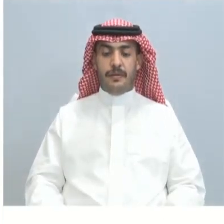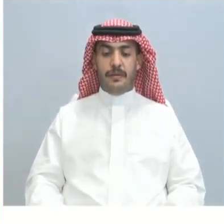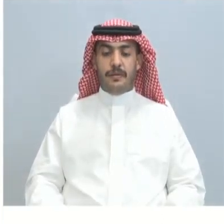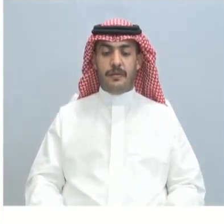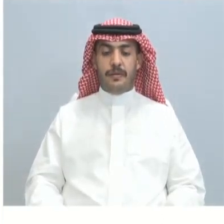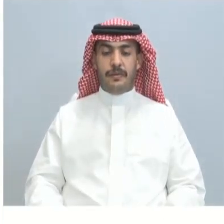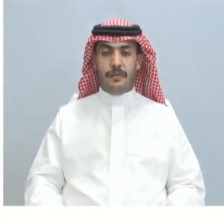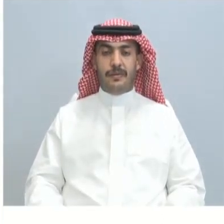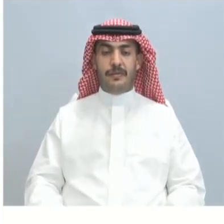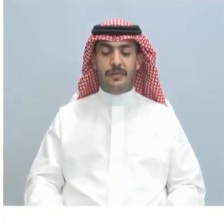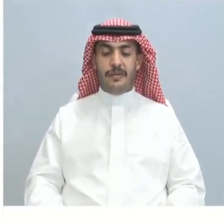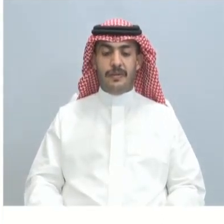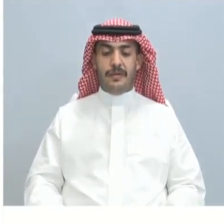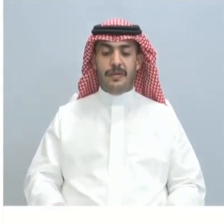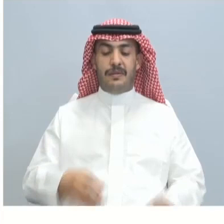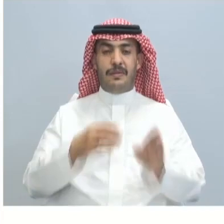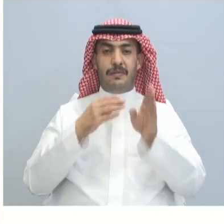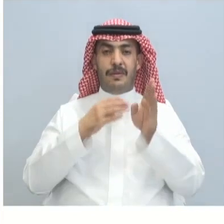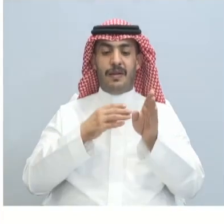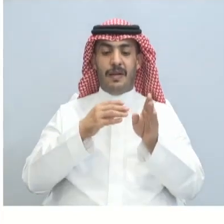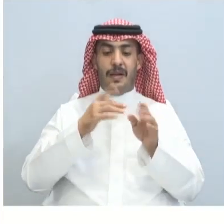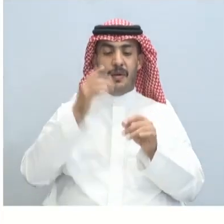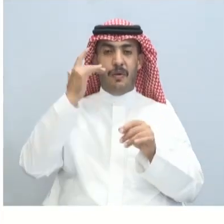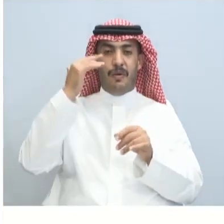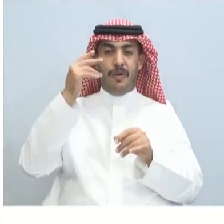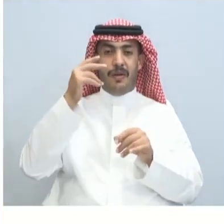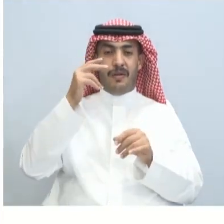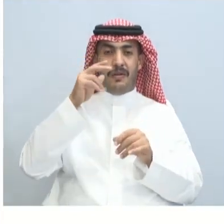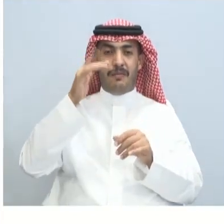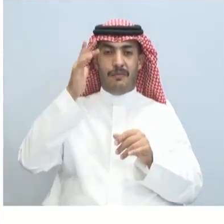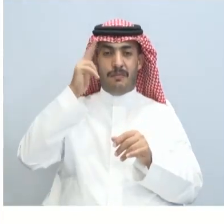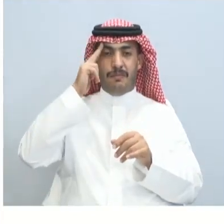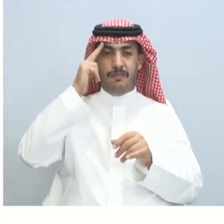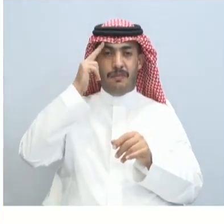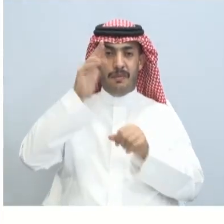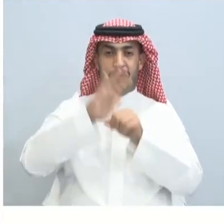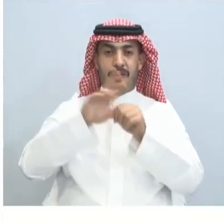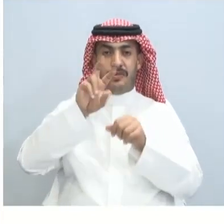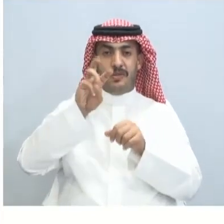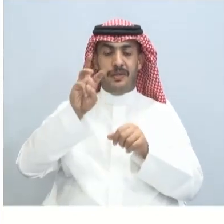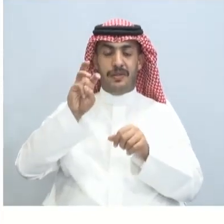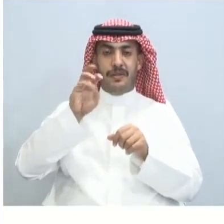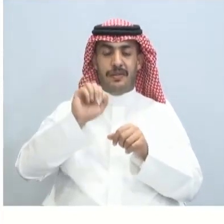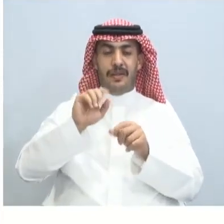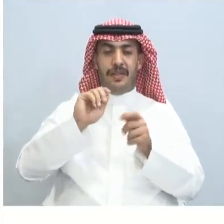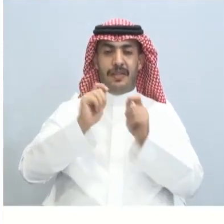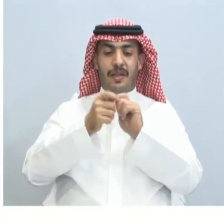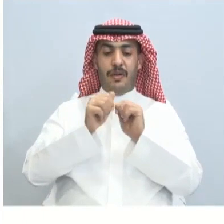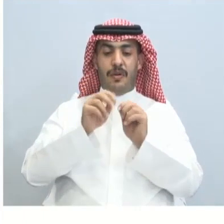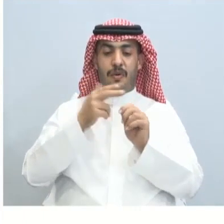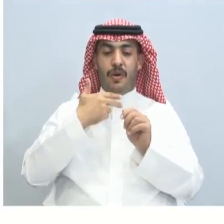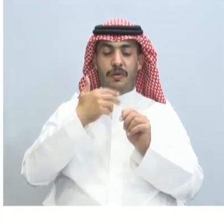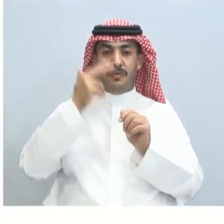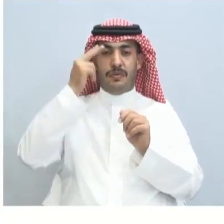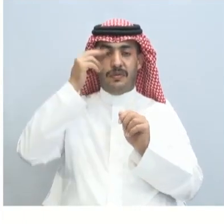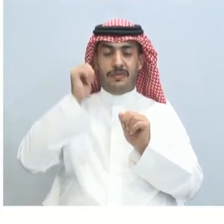القادمه اذا لو لاحظنا تماشيا مع رؤيه المملكه او رؤيه السعوديه 20 30 فان التحول الرقمي للحكومه